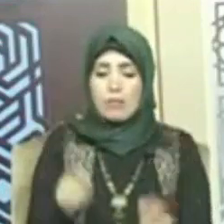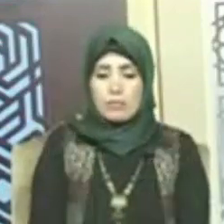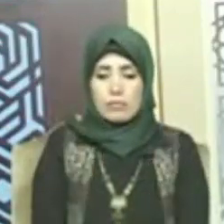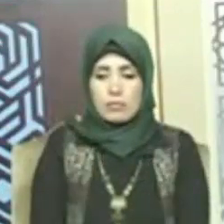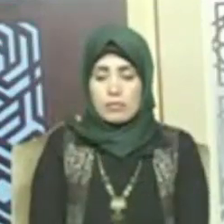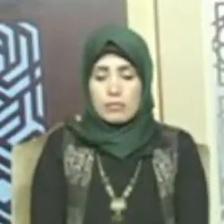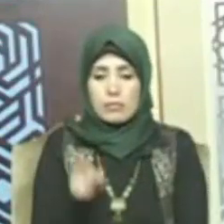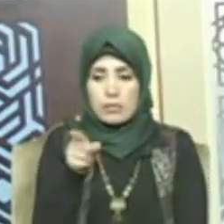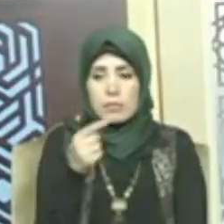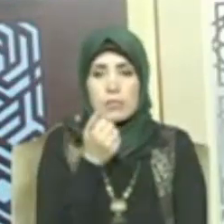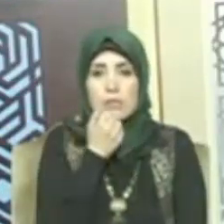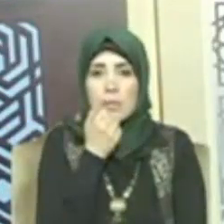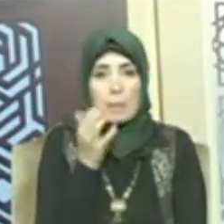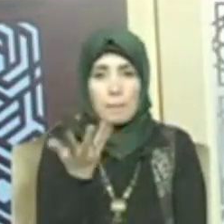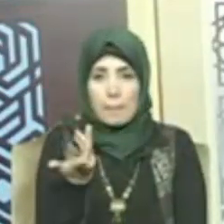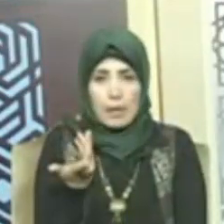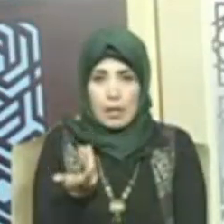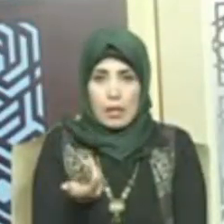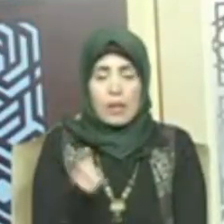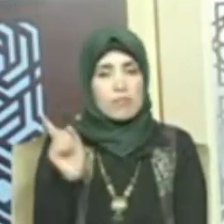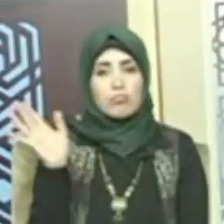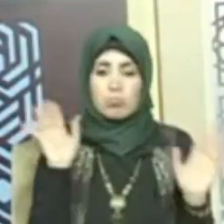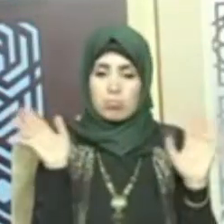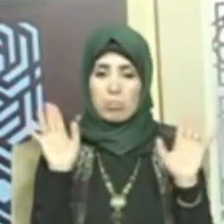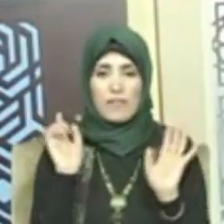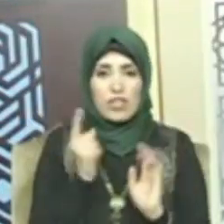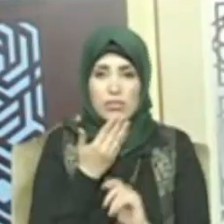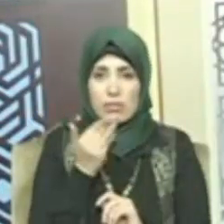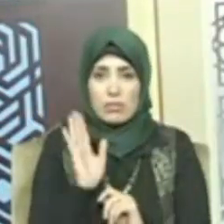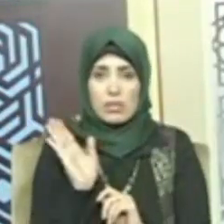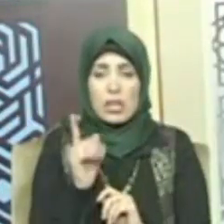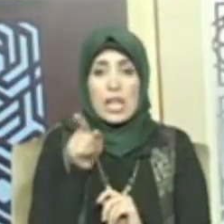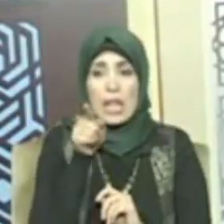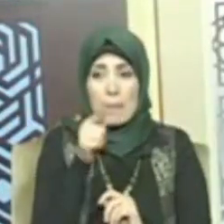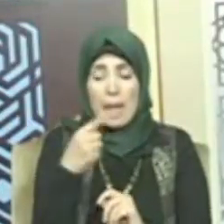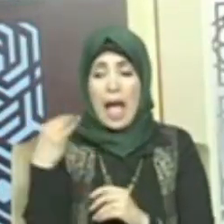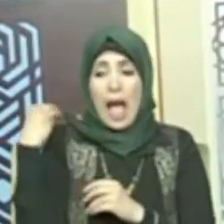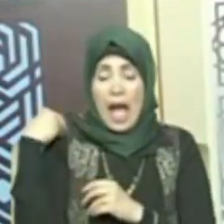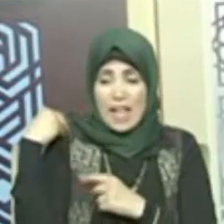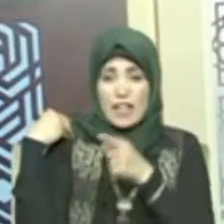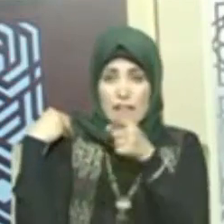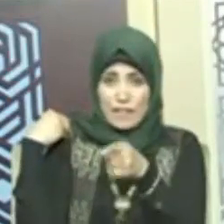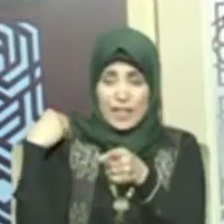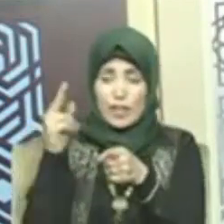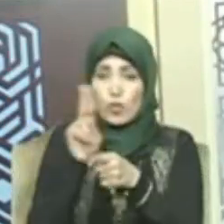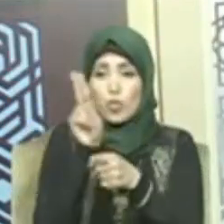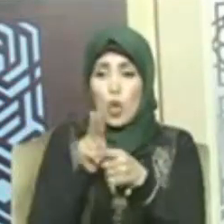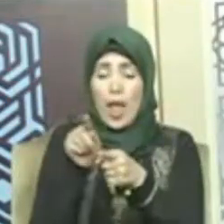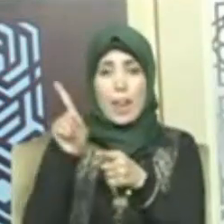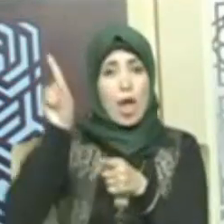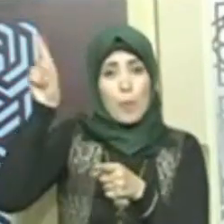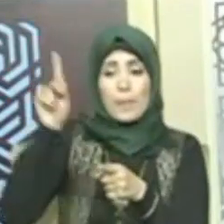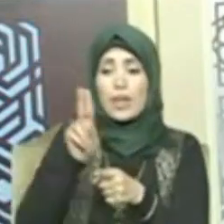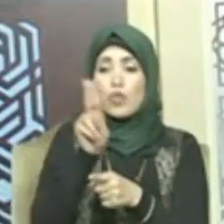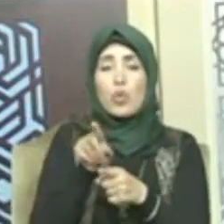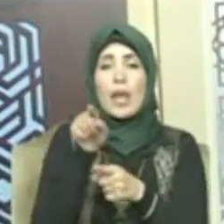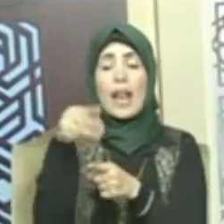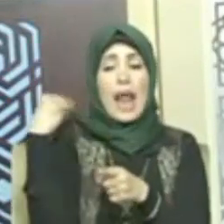لا. ألك حسنة؟ يبهت الرجل من الموقف فيقول: لا.